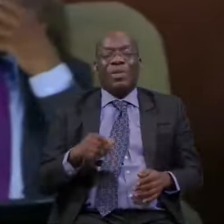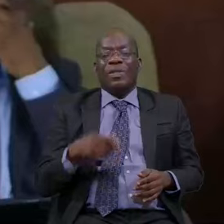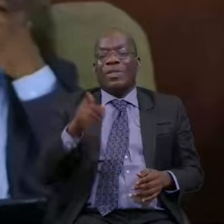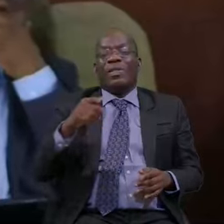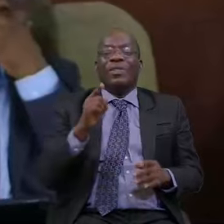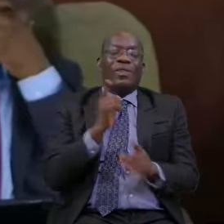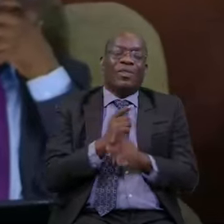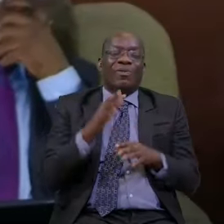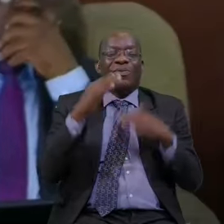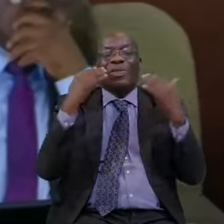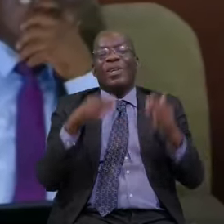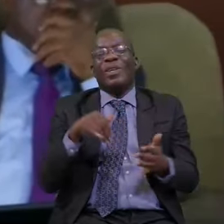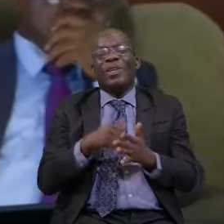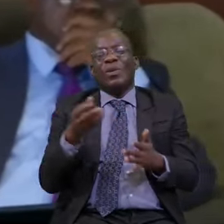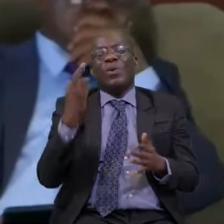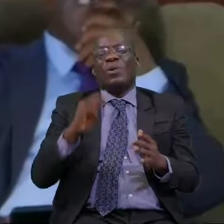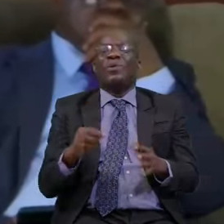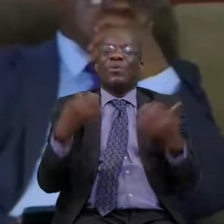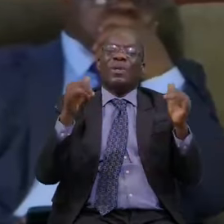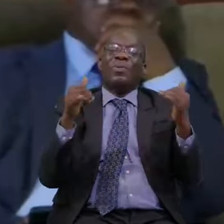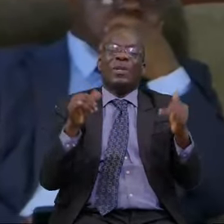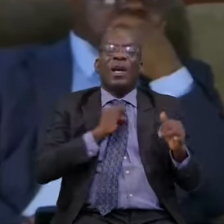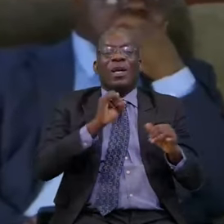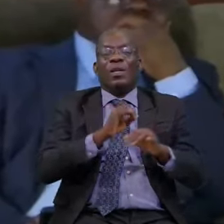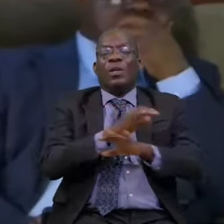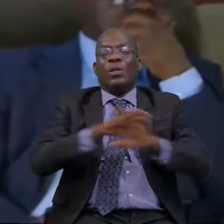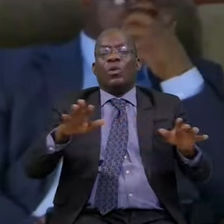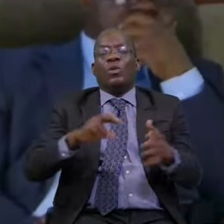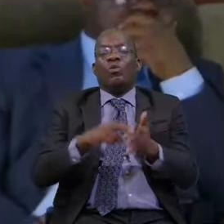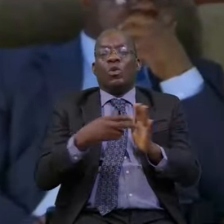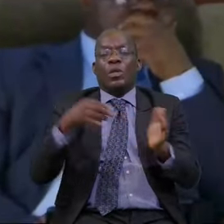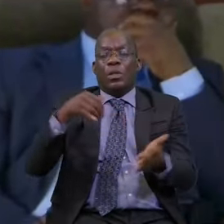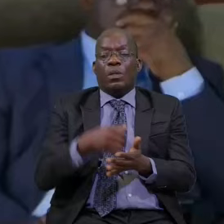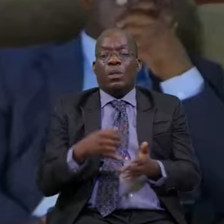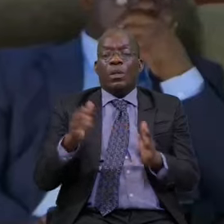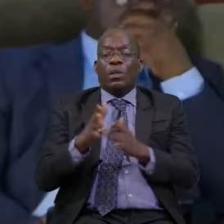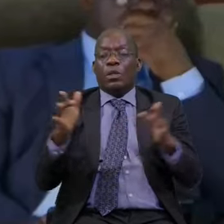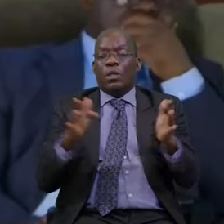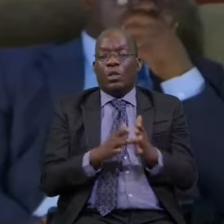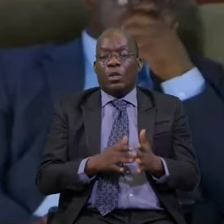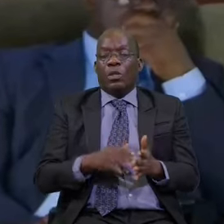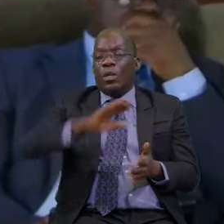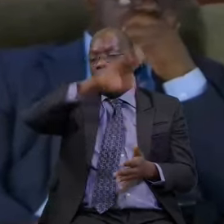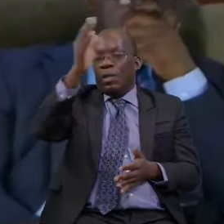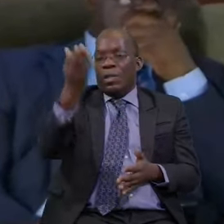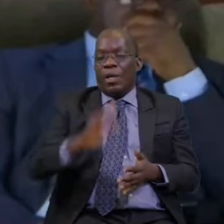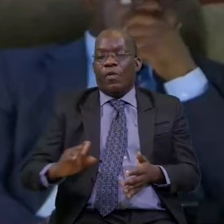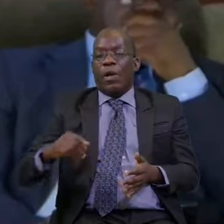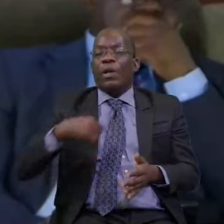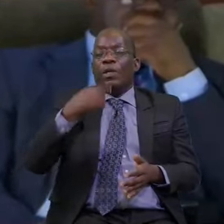vois, c'est un temps laissé aller dans ma vie. Je ne voudrais pas dire ça, mais